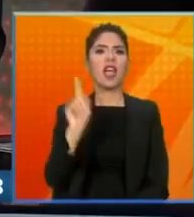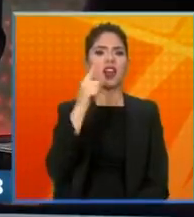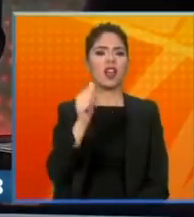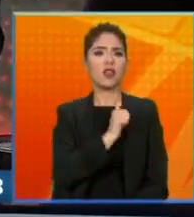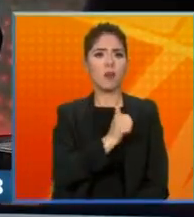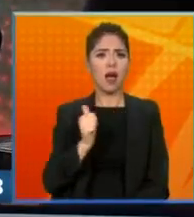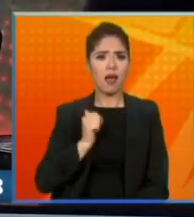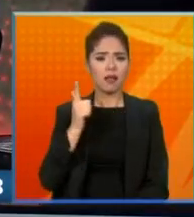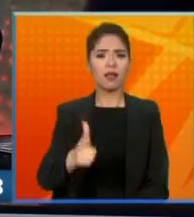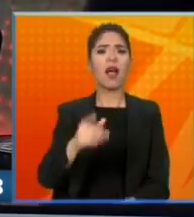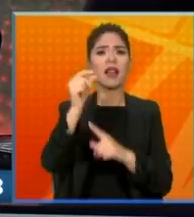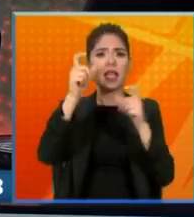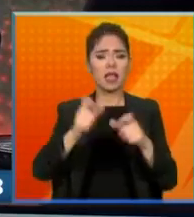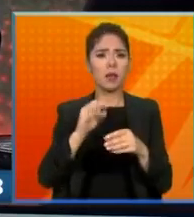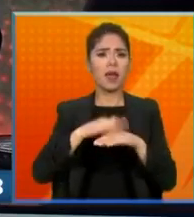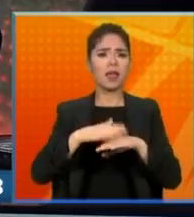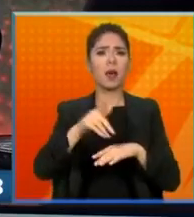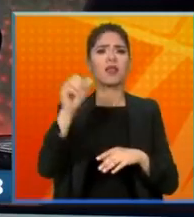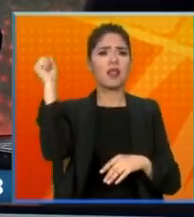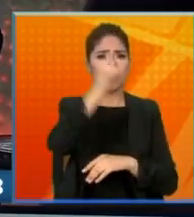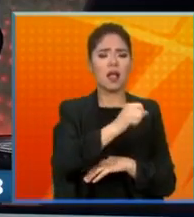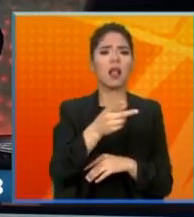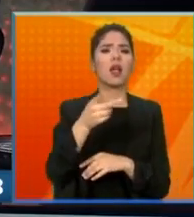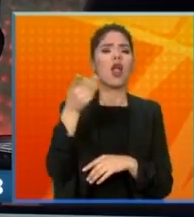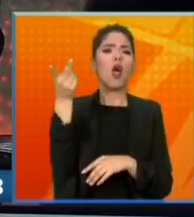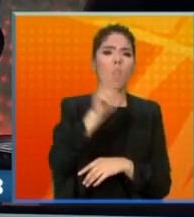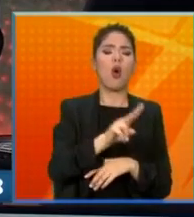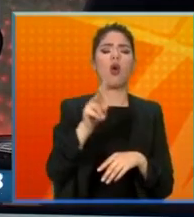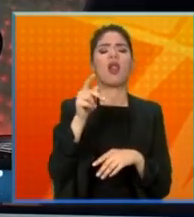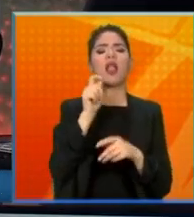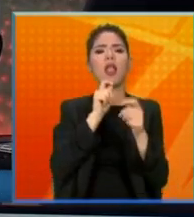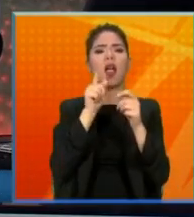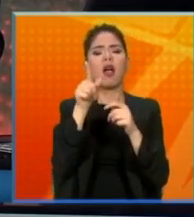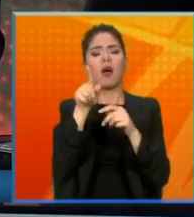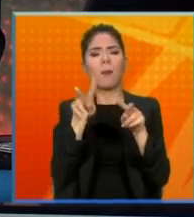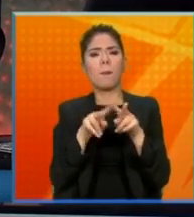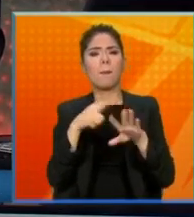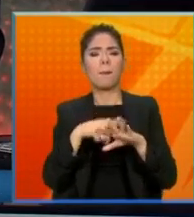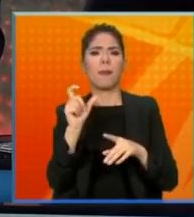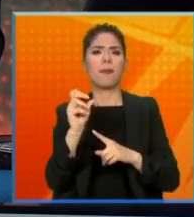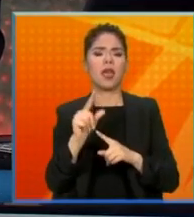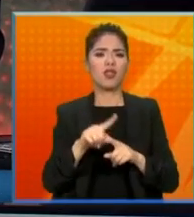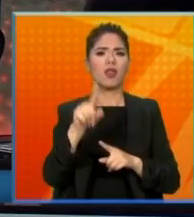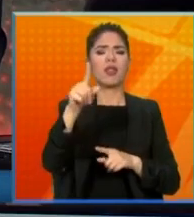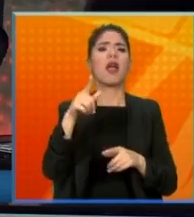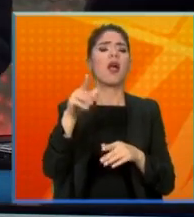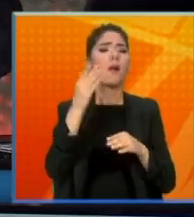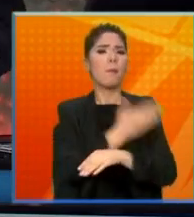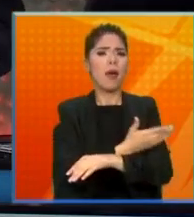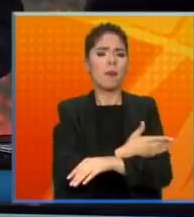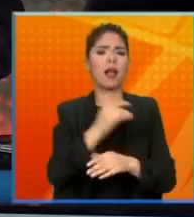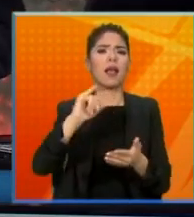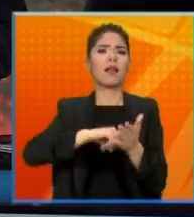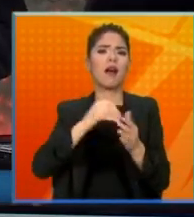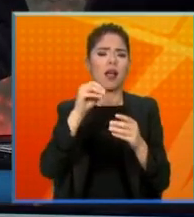Rejim askerlerinin İdlib'e yaptığı saldırıda şehit düşen sözleşmeler Mecit Demir'e veda günüydü bugün. Memleketi Gaziantep'te